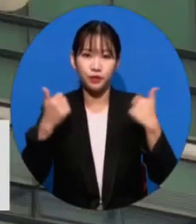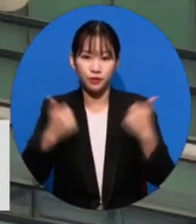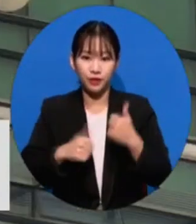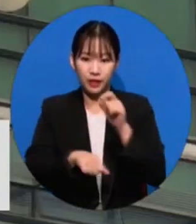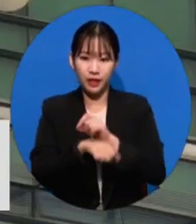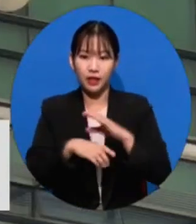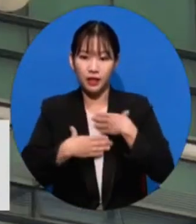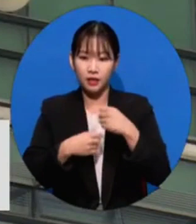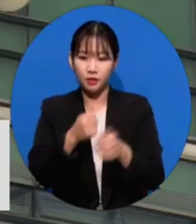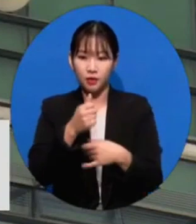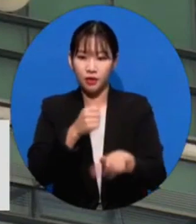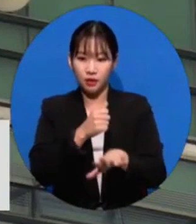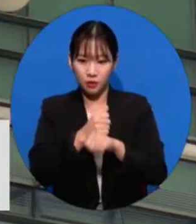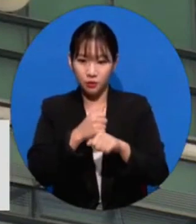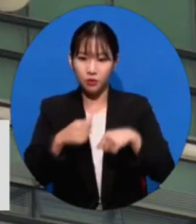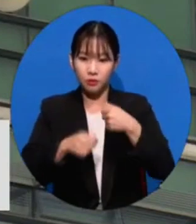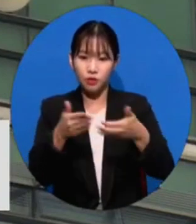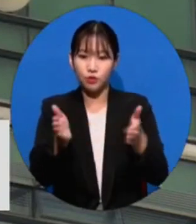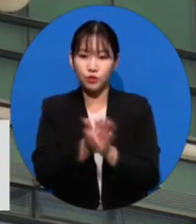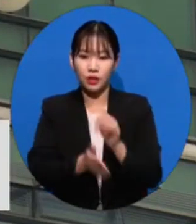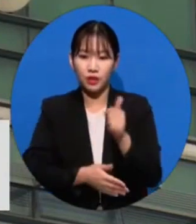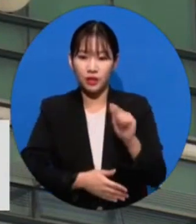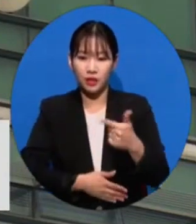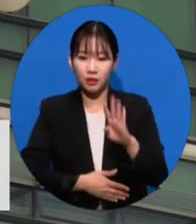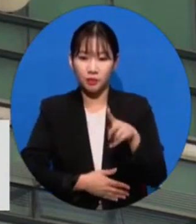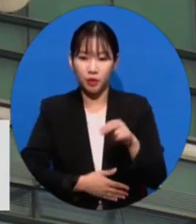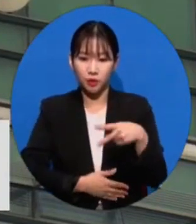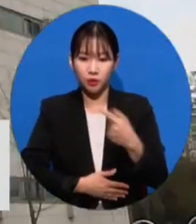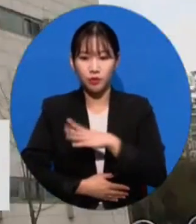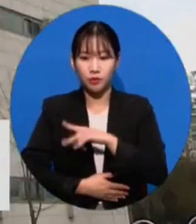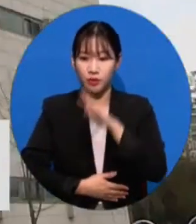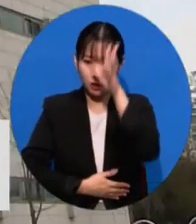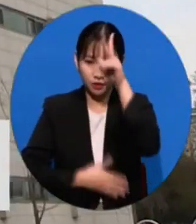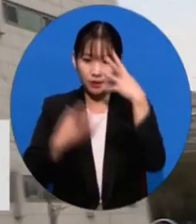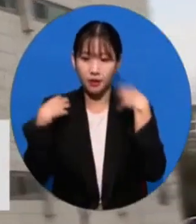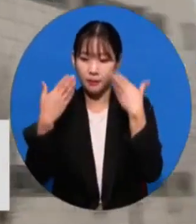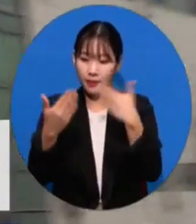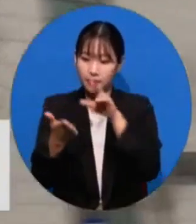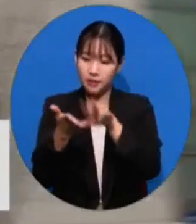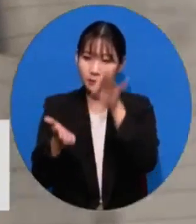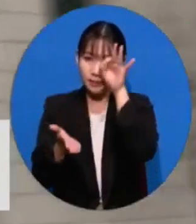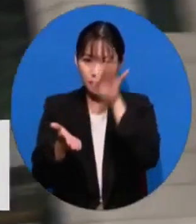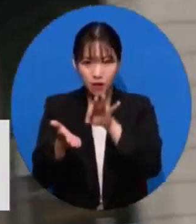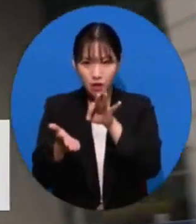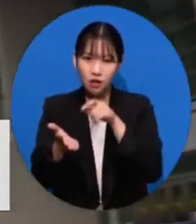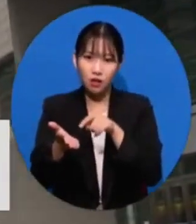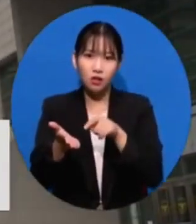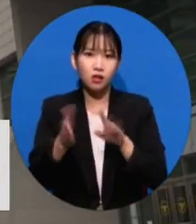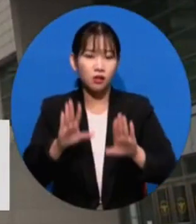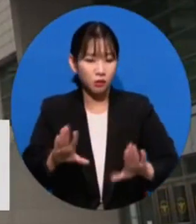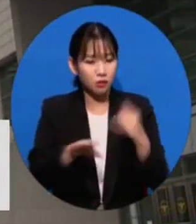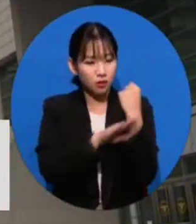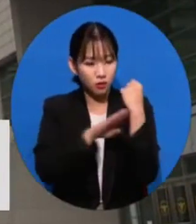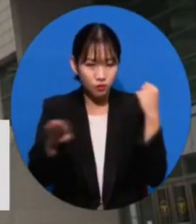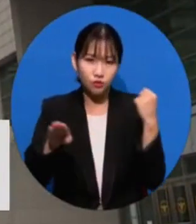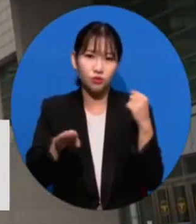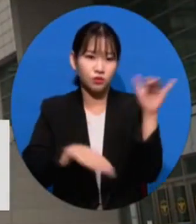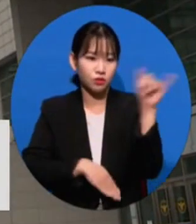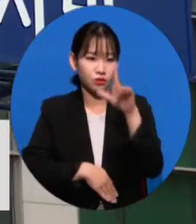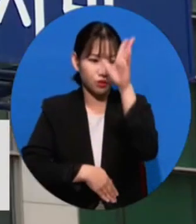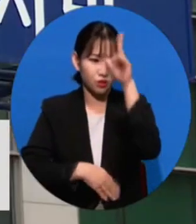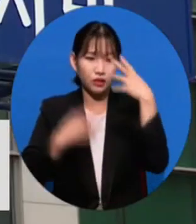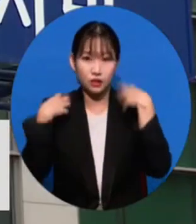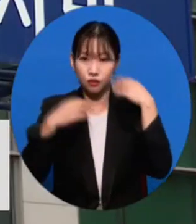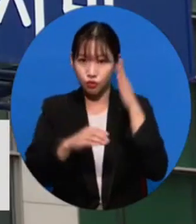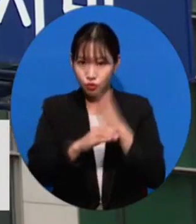행정안전위원회 소속 더불어 민주당 한병도 의원의 경찰청으로부터 제출받은 자료에 따르면 올해 기준으로 전국 경찰청